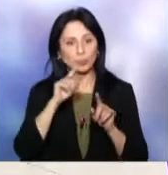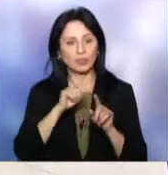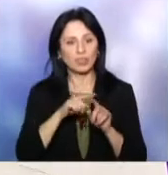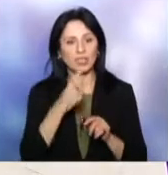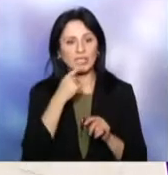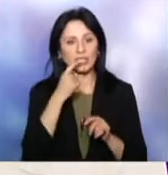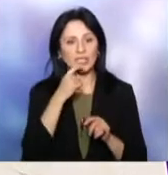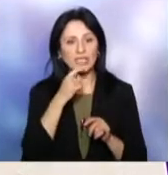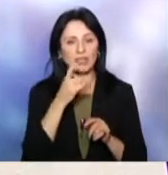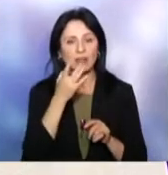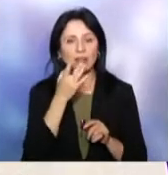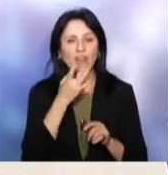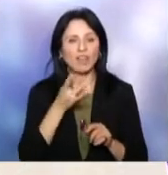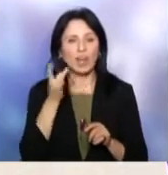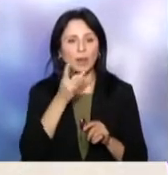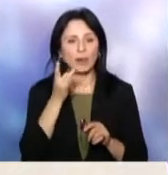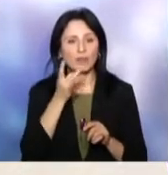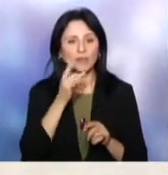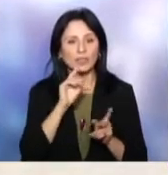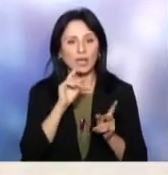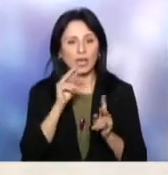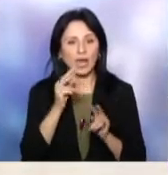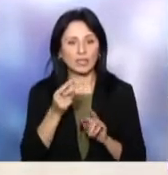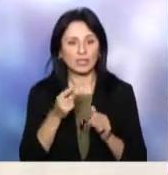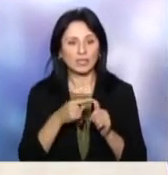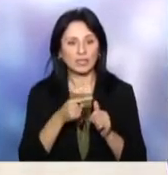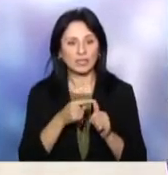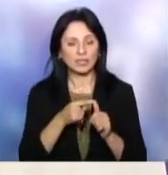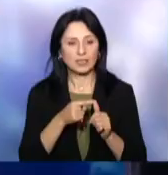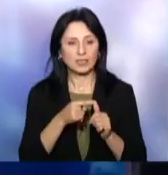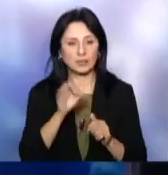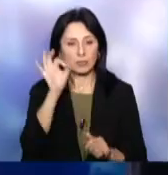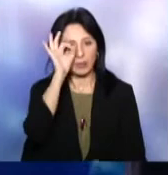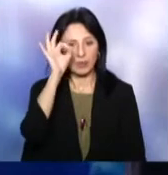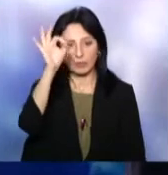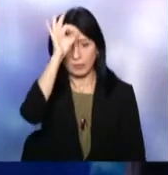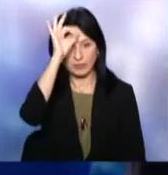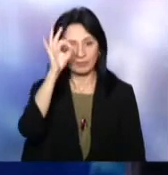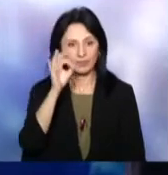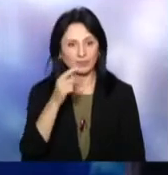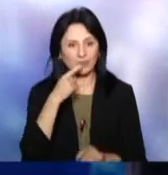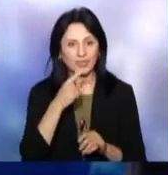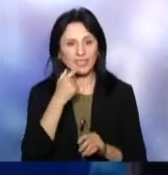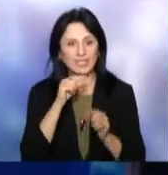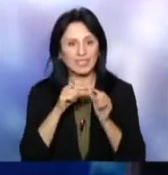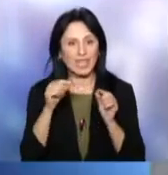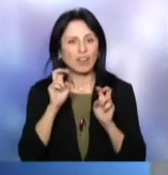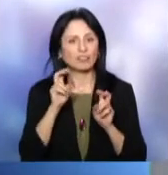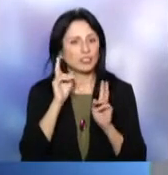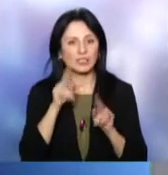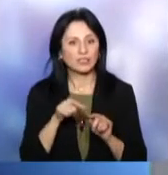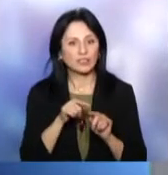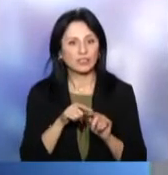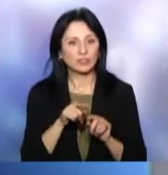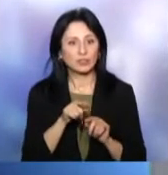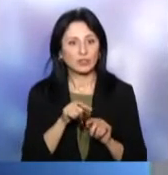წითელი მოვარდის, უფრო მოვარდის სფეროში გადადის ესეთი პიგმენტური ლაქა და დავარქვათ, არ ვიცი. და რა